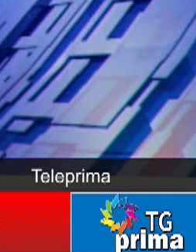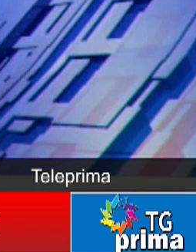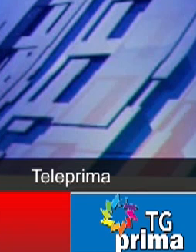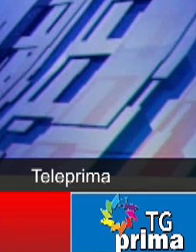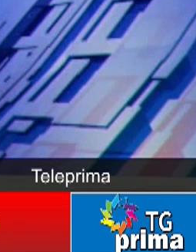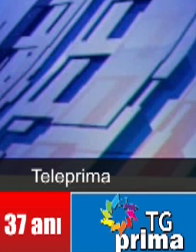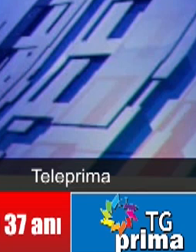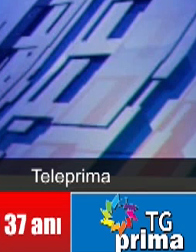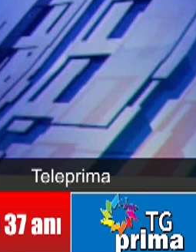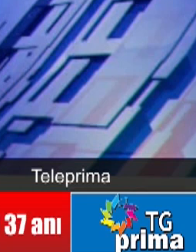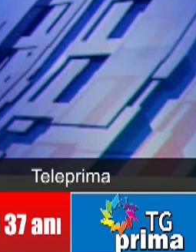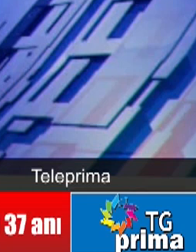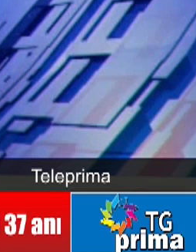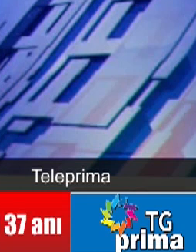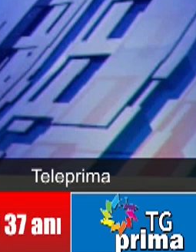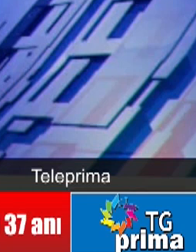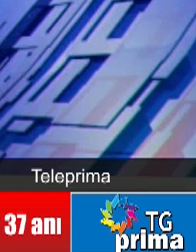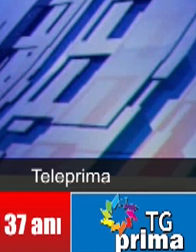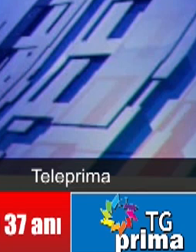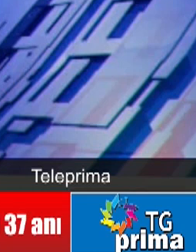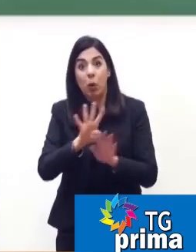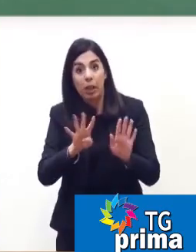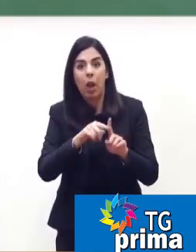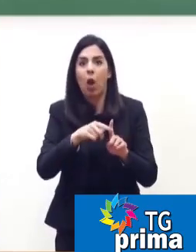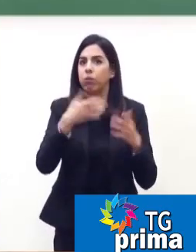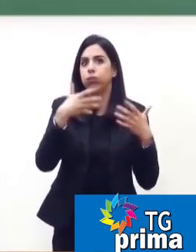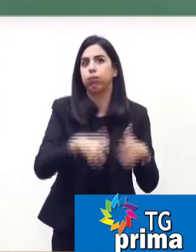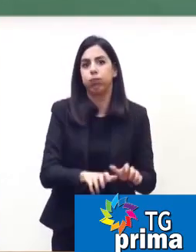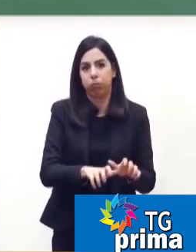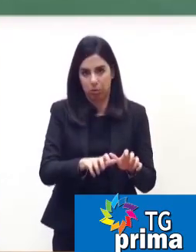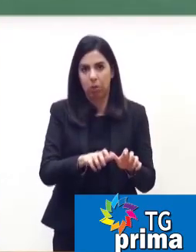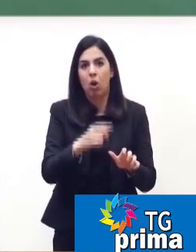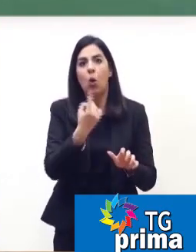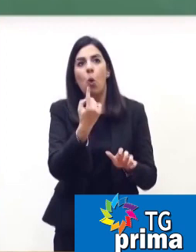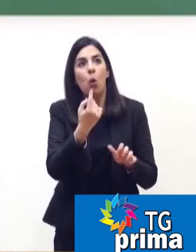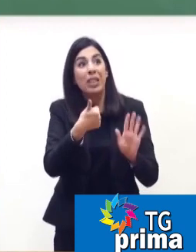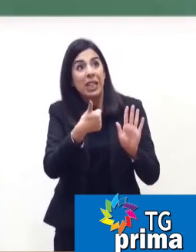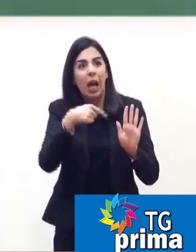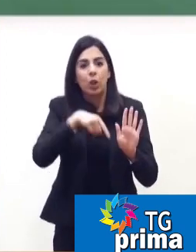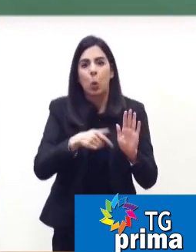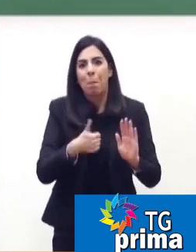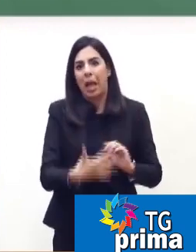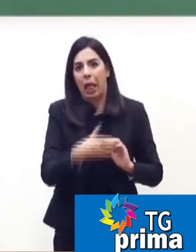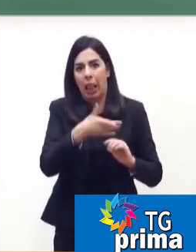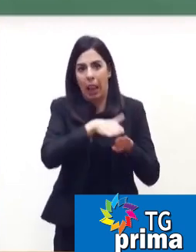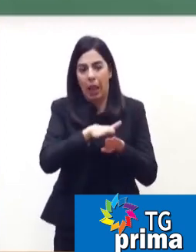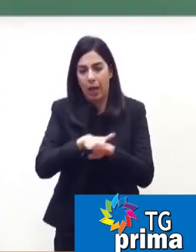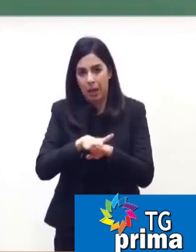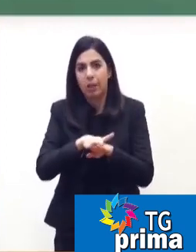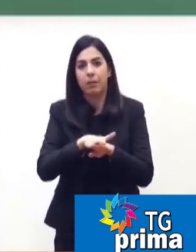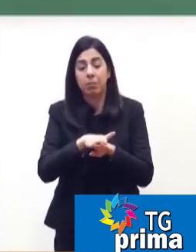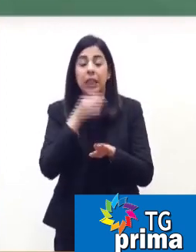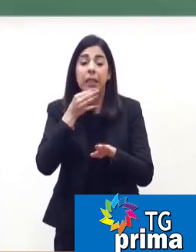hanno già ricevuto la prima dose del vaccino. Sentiamolo. La posizione che è stata di